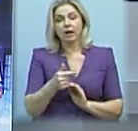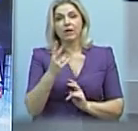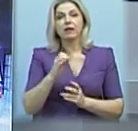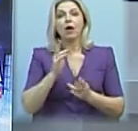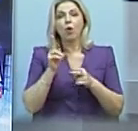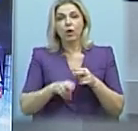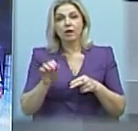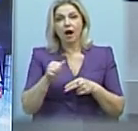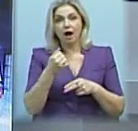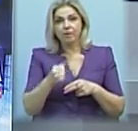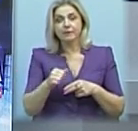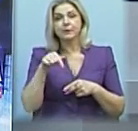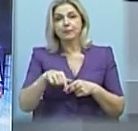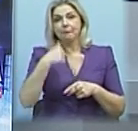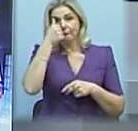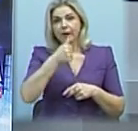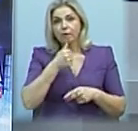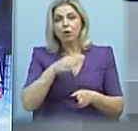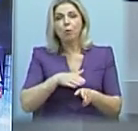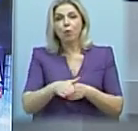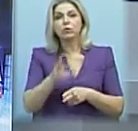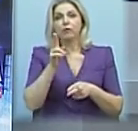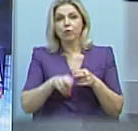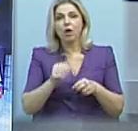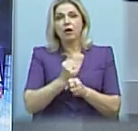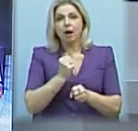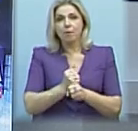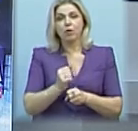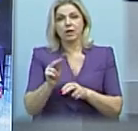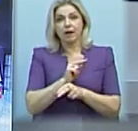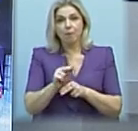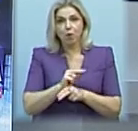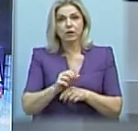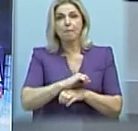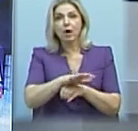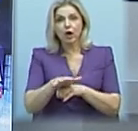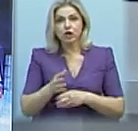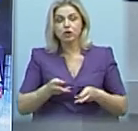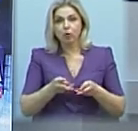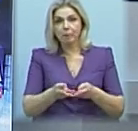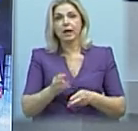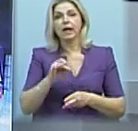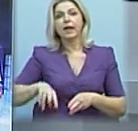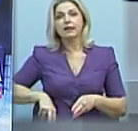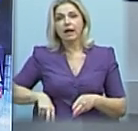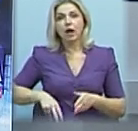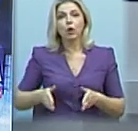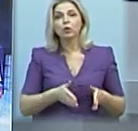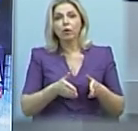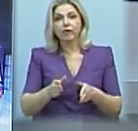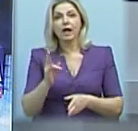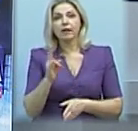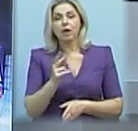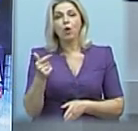кінець серпня поточного року повністю виконані роботи по ізоляції тепломереж. Директор комунального підприємства «ЕЛО Автодоріг» Наталія